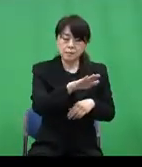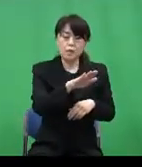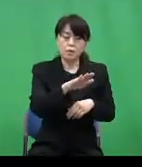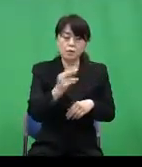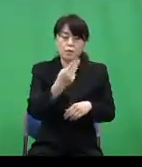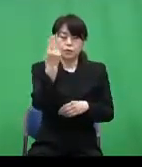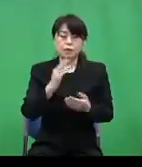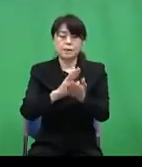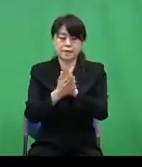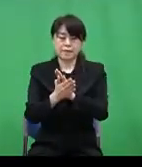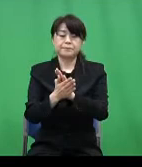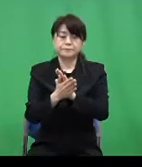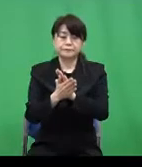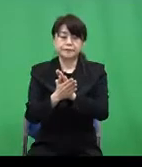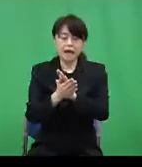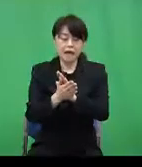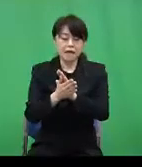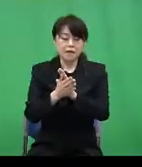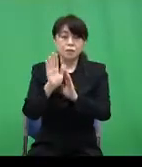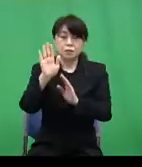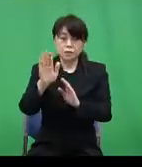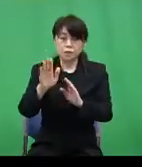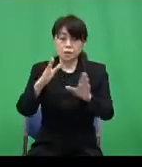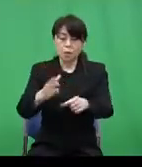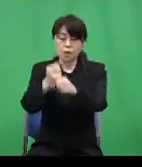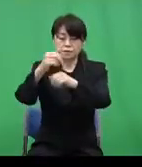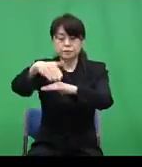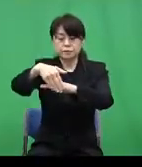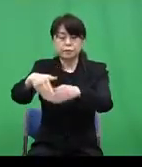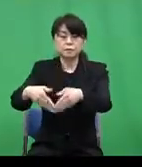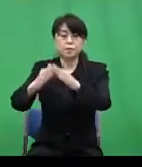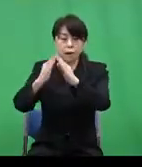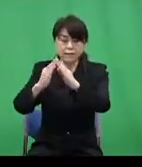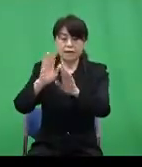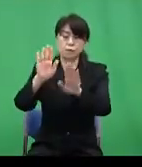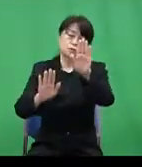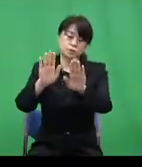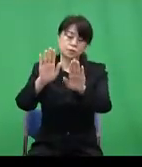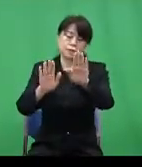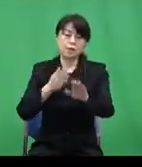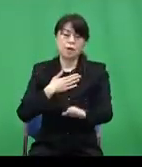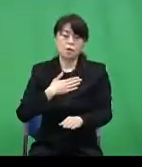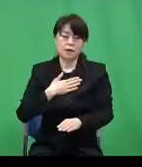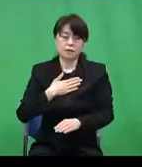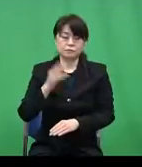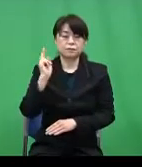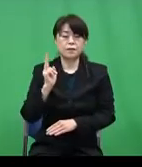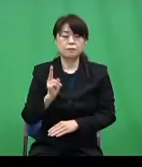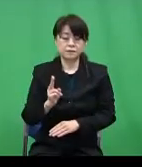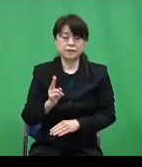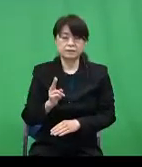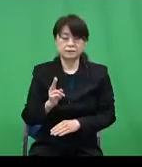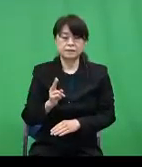ね、まあ、富山県が今の今度ワンストップ窓口を設けたことでもお分かりいただける